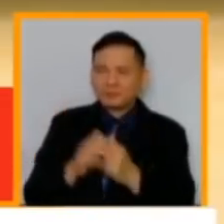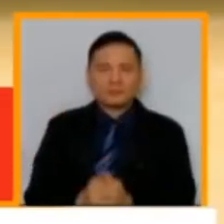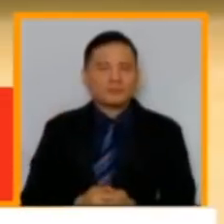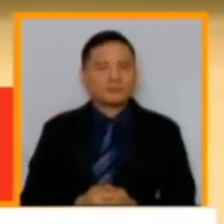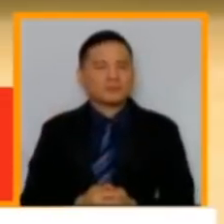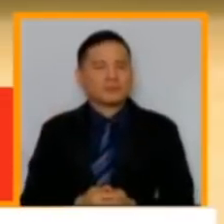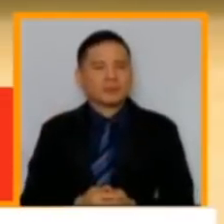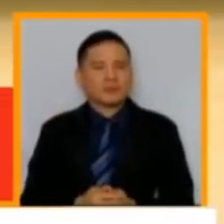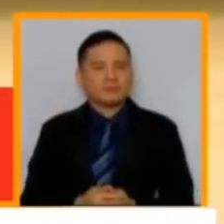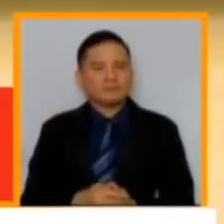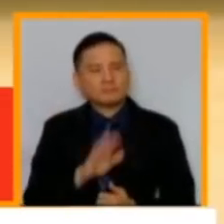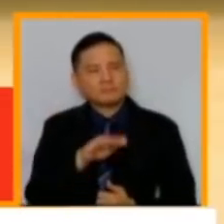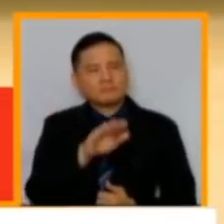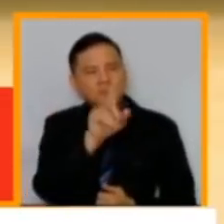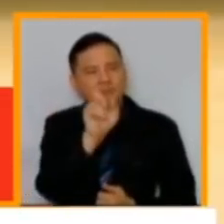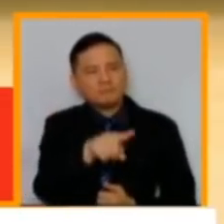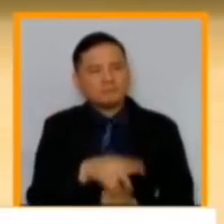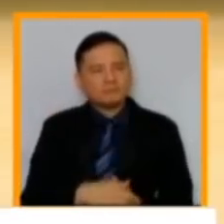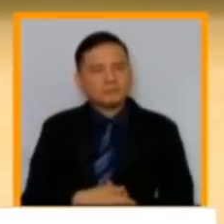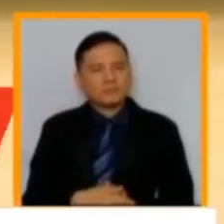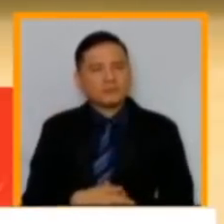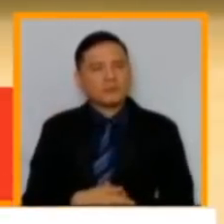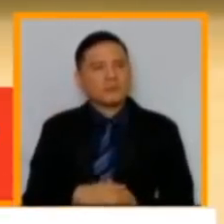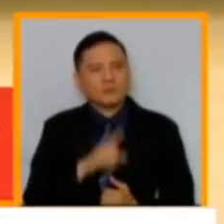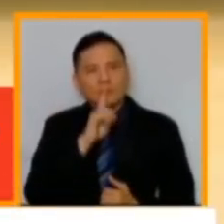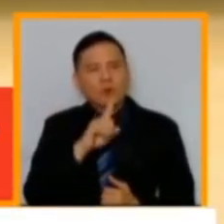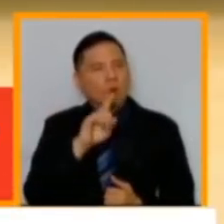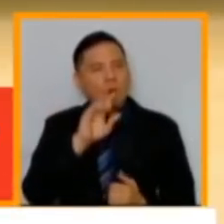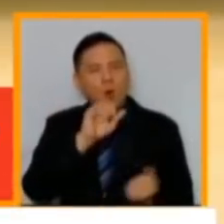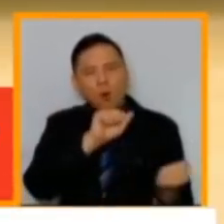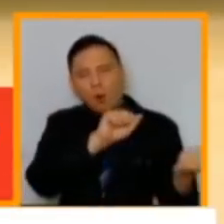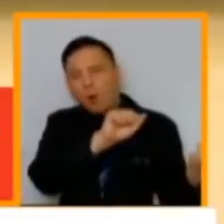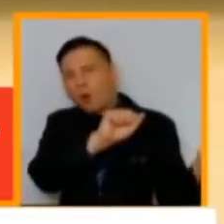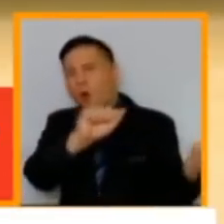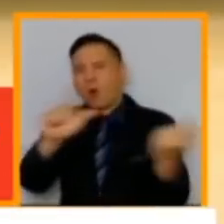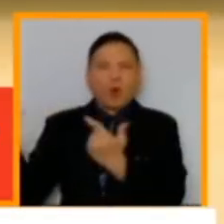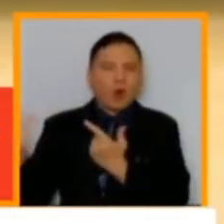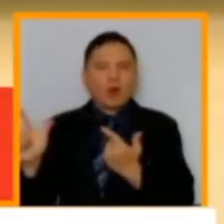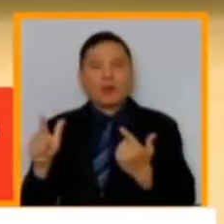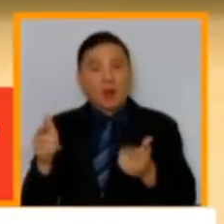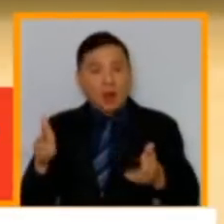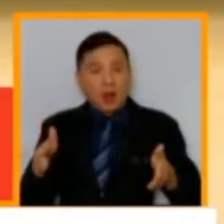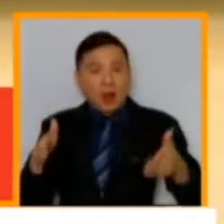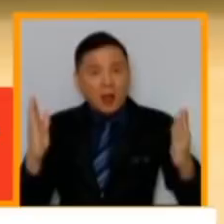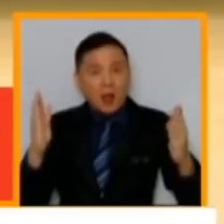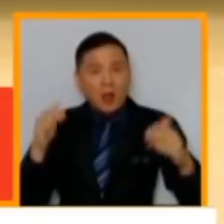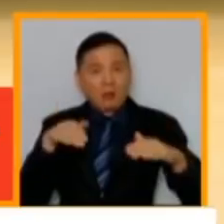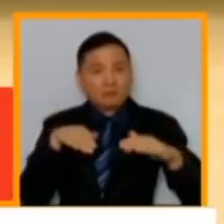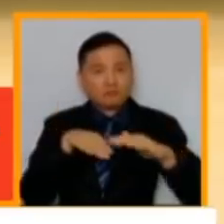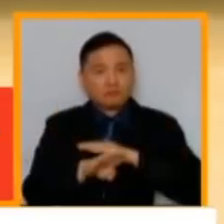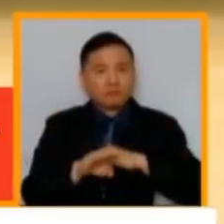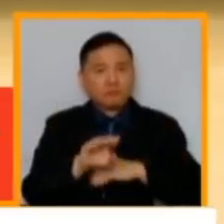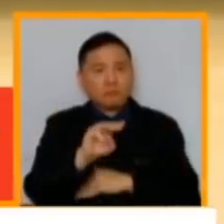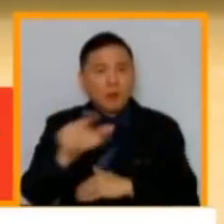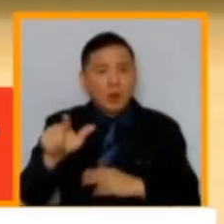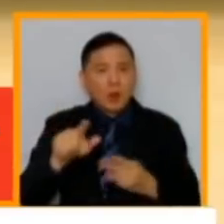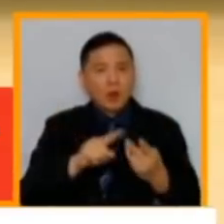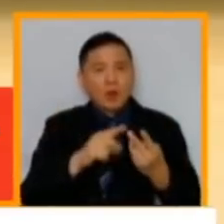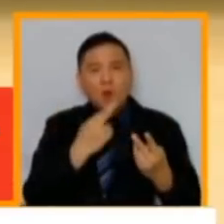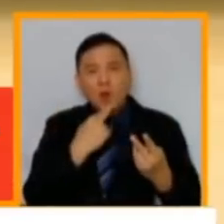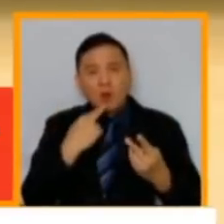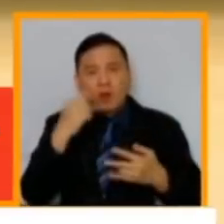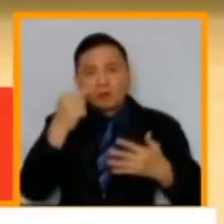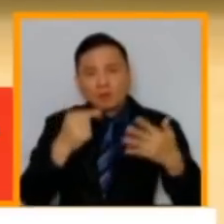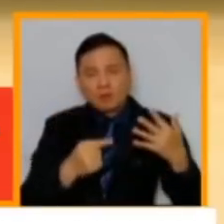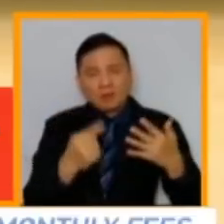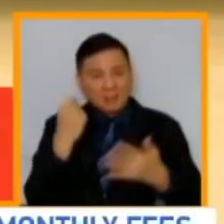po ang lahat na makapasok sa mga mall at restaurant, basta ano to, kailangan bakunado ka